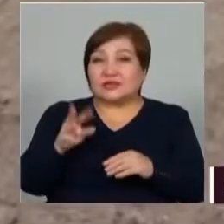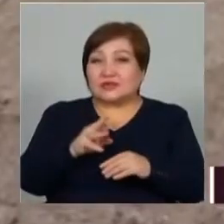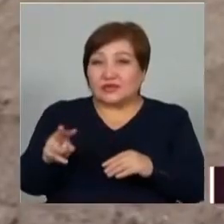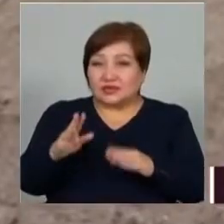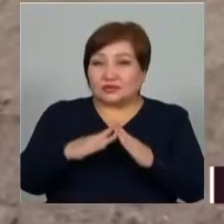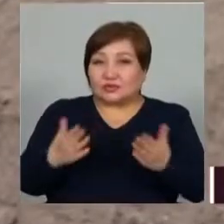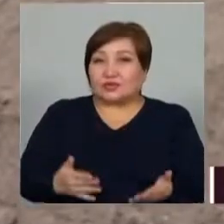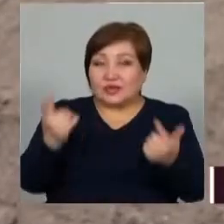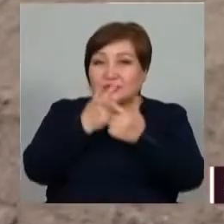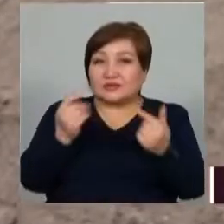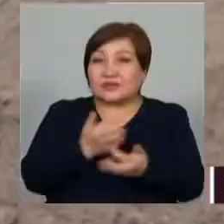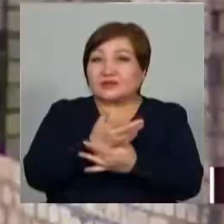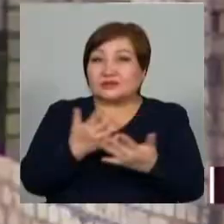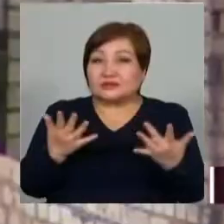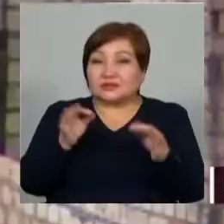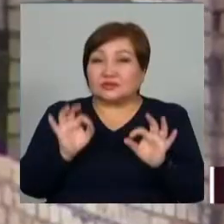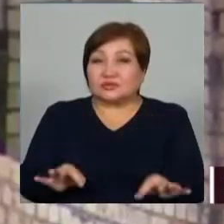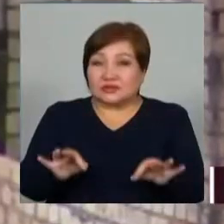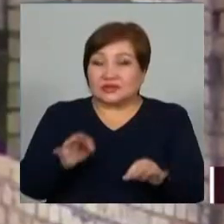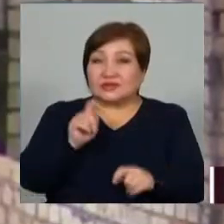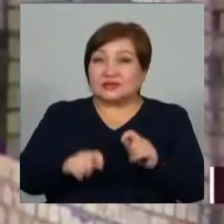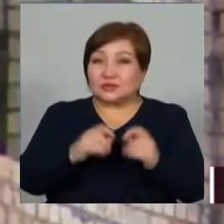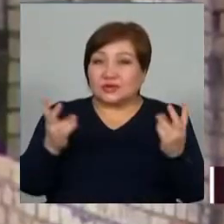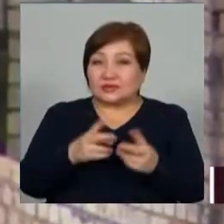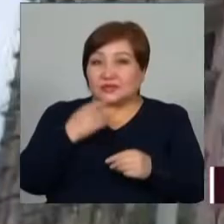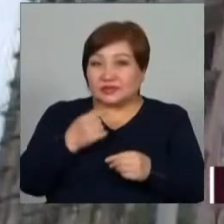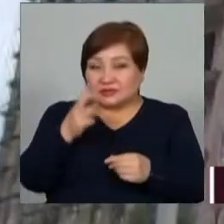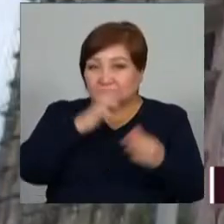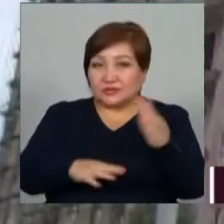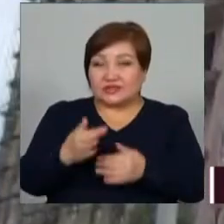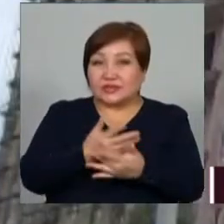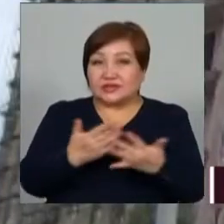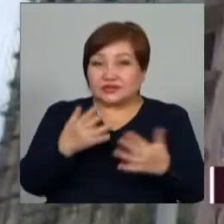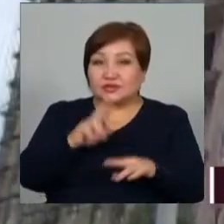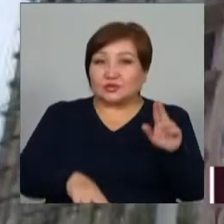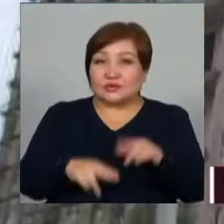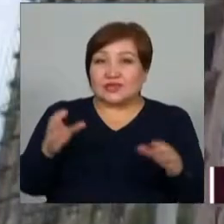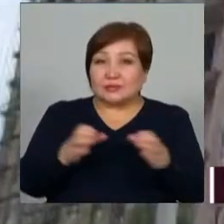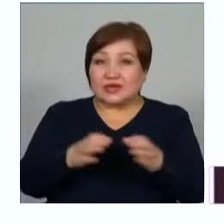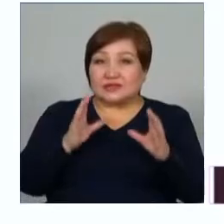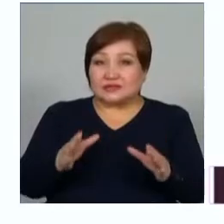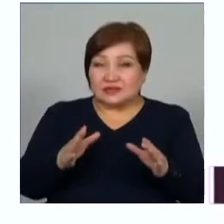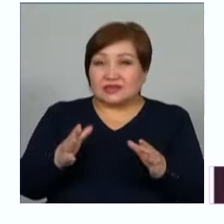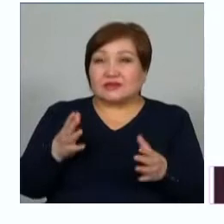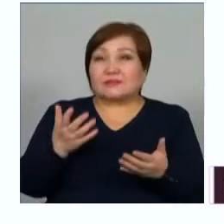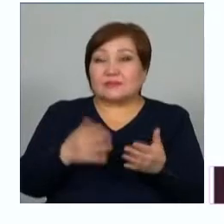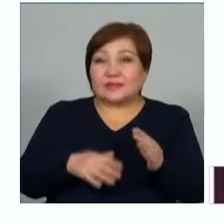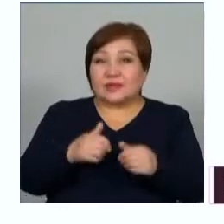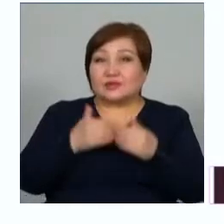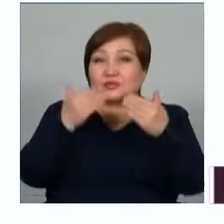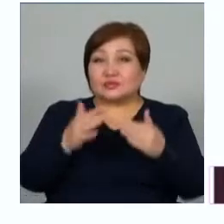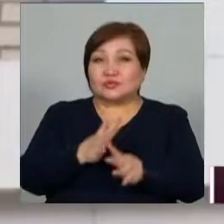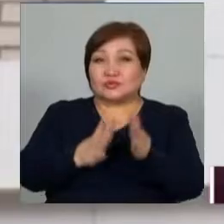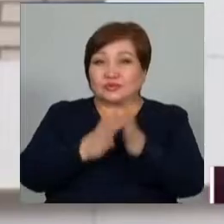қосып жібереді деген ақпараттың барын айтты. Былтыр еліміз бойынша салынған 17 миллион шаршы метр тұрғын үй туралы мәліметтің қаншалықты